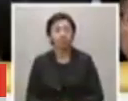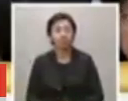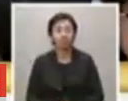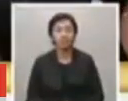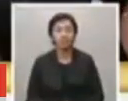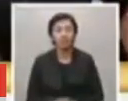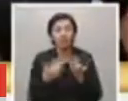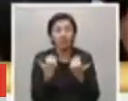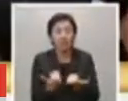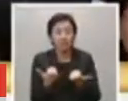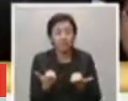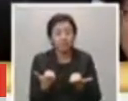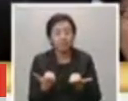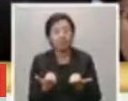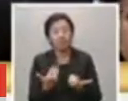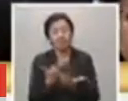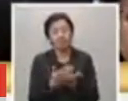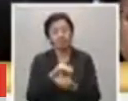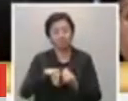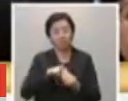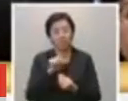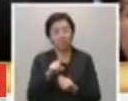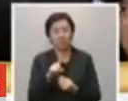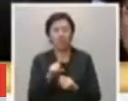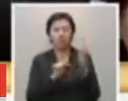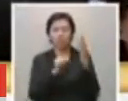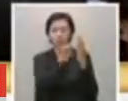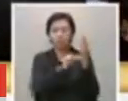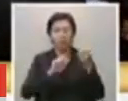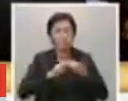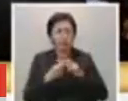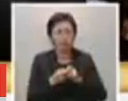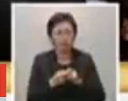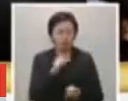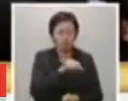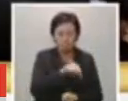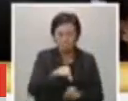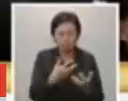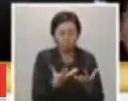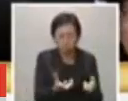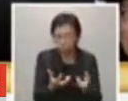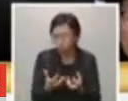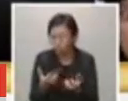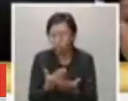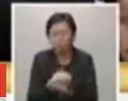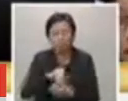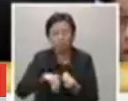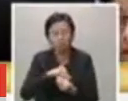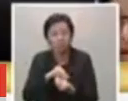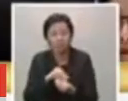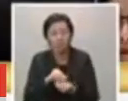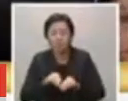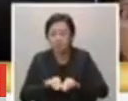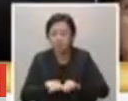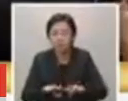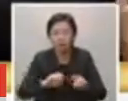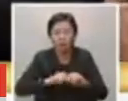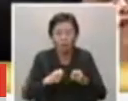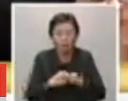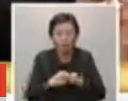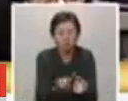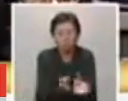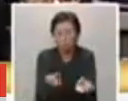วันนี้ความเสียหายทางเศรษฐกิจเกิดขึ้นทุกภาคส่วนพิษเศรษฐกิจลามไปทุกส่วนของสังค